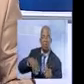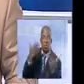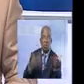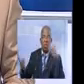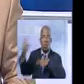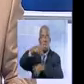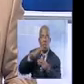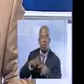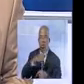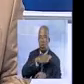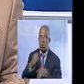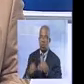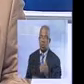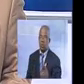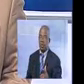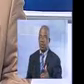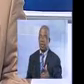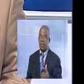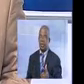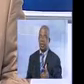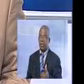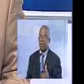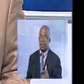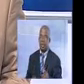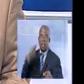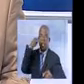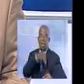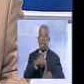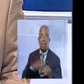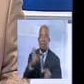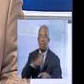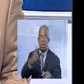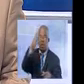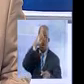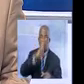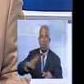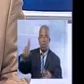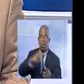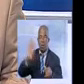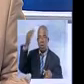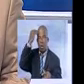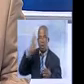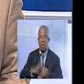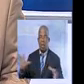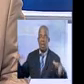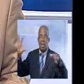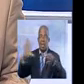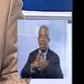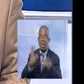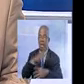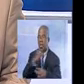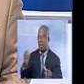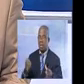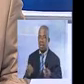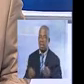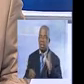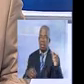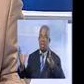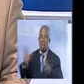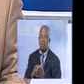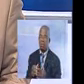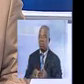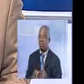au quartier Mikao. En mission au Rwanda, la ministre de la Solidarité de Côte d'Ivoire,